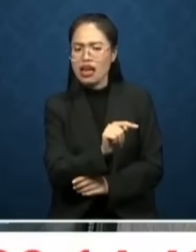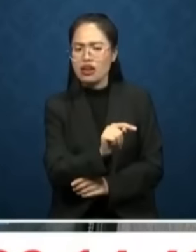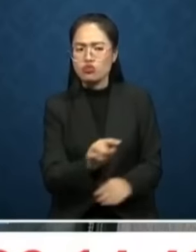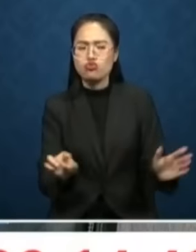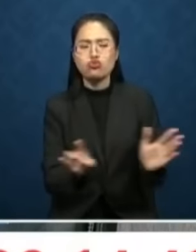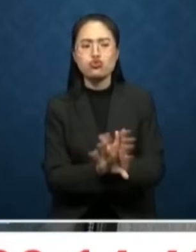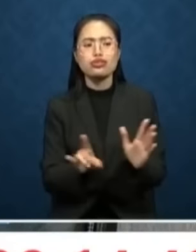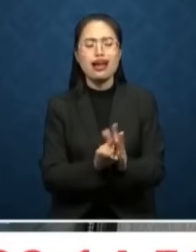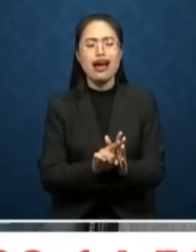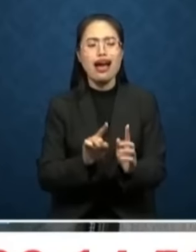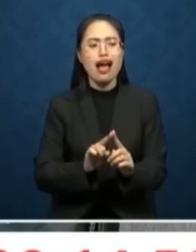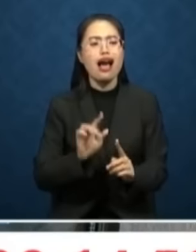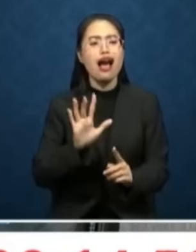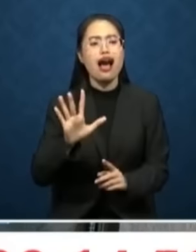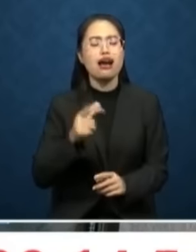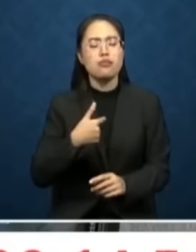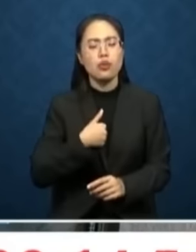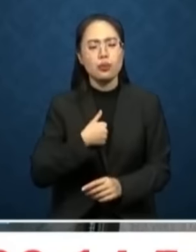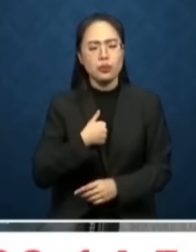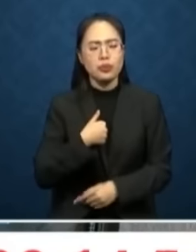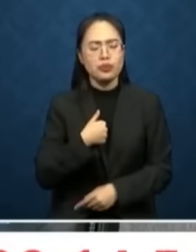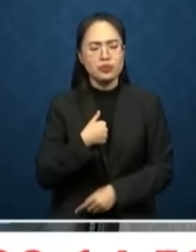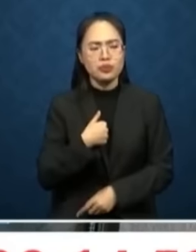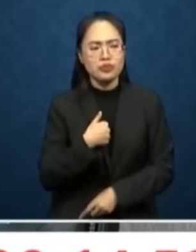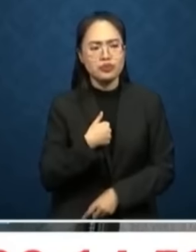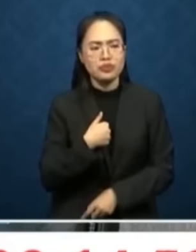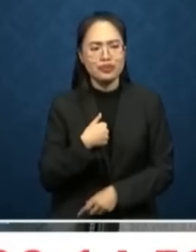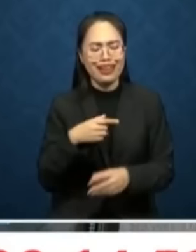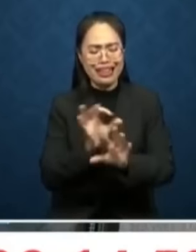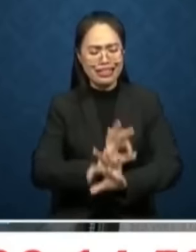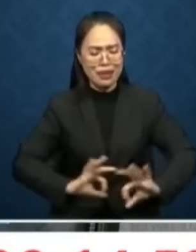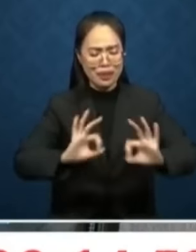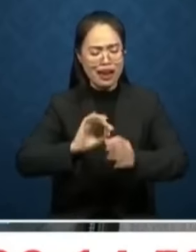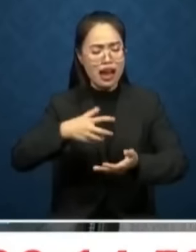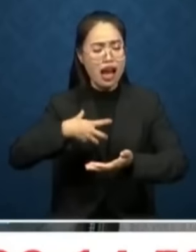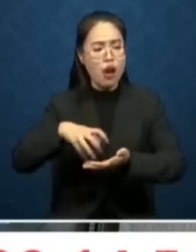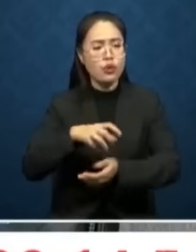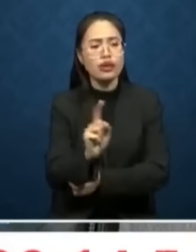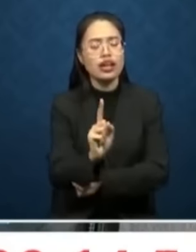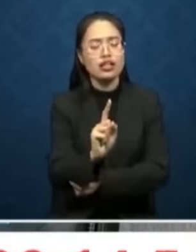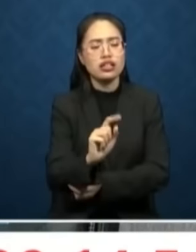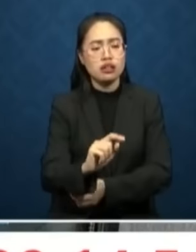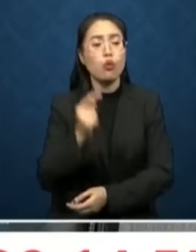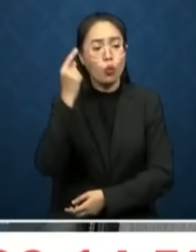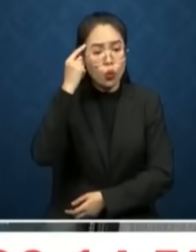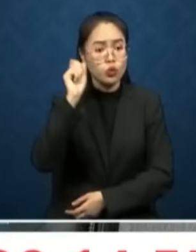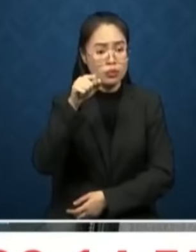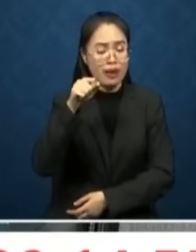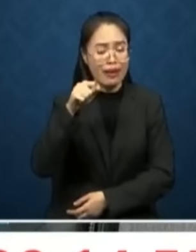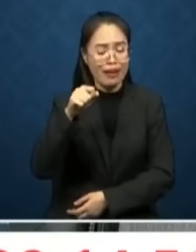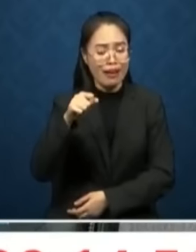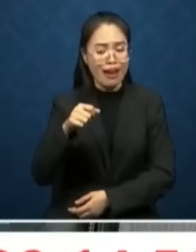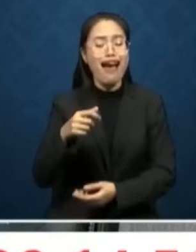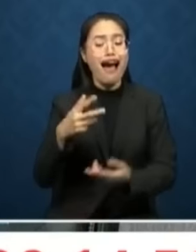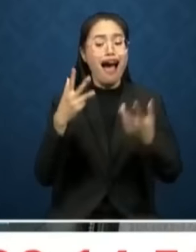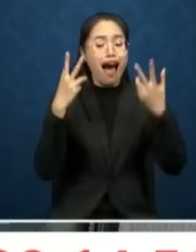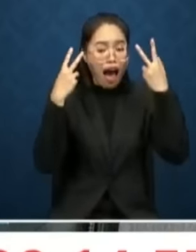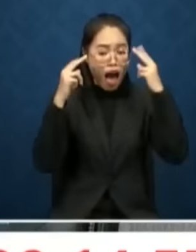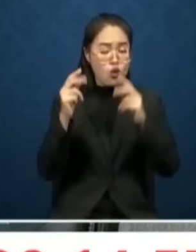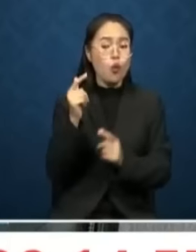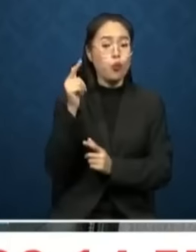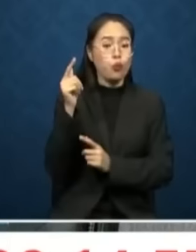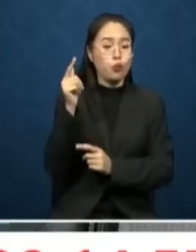ายครับเรื่องนี้ความจริงผมไม่อยากพูดแต่สำคัญมากๆนะครับดังที่ทราบกันว่าอดีตนายกรัฐมนตรีท่านได้รับพระมหากรุณาธิคุณ